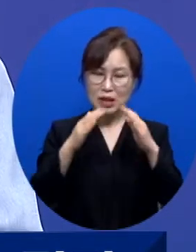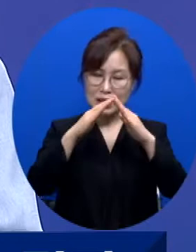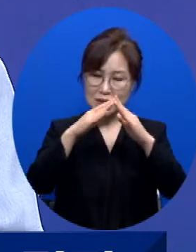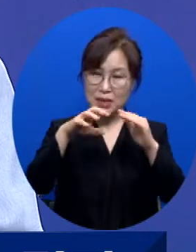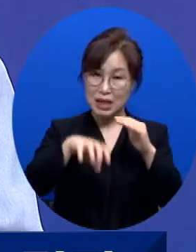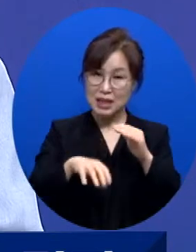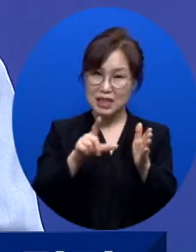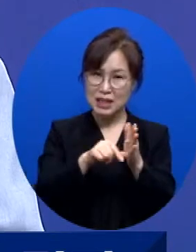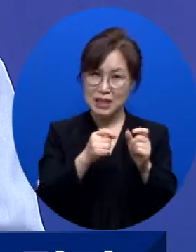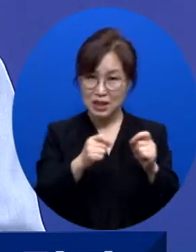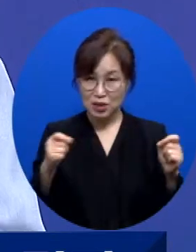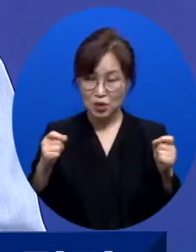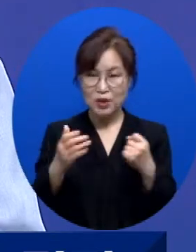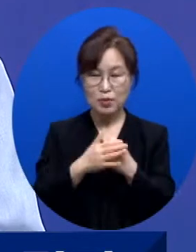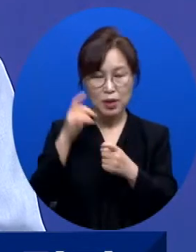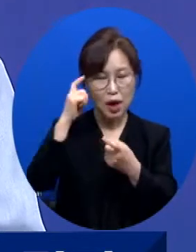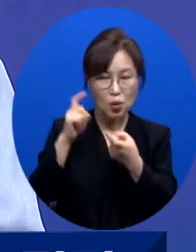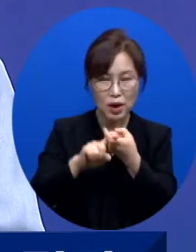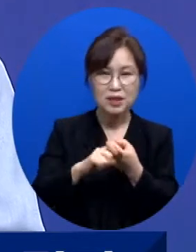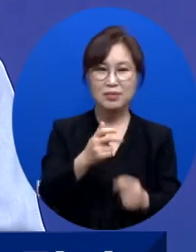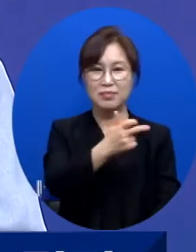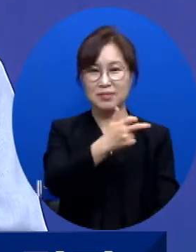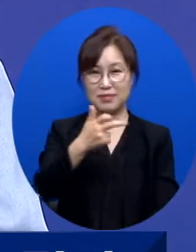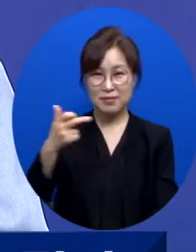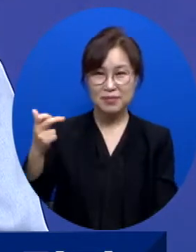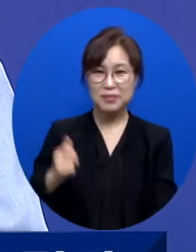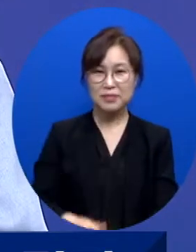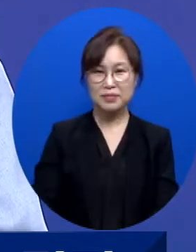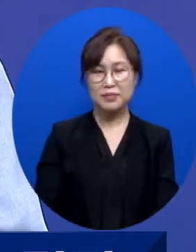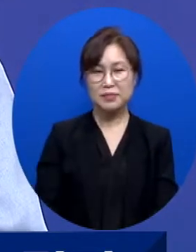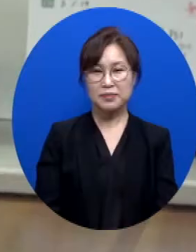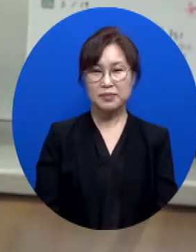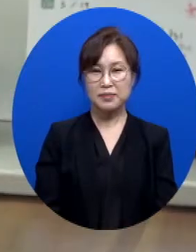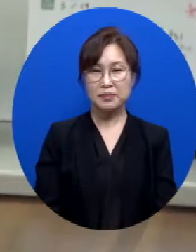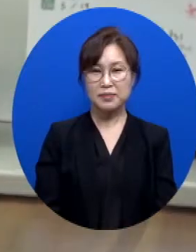더 관심을 모으고 있다고 하는데요. 이현지 기자가 취재했습니다.